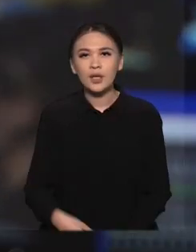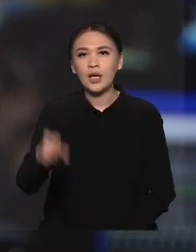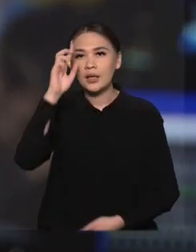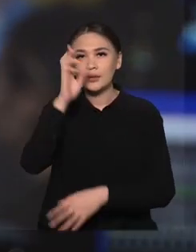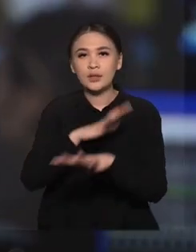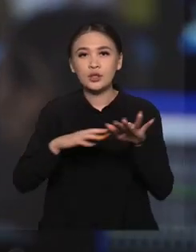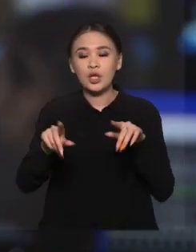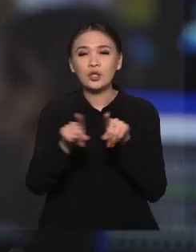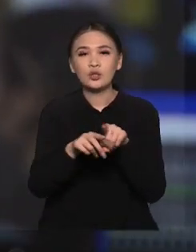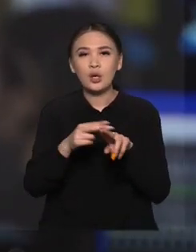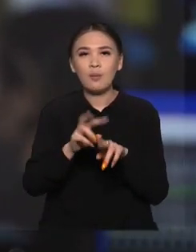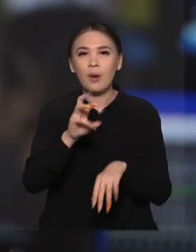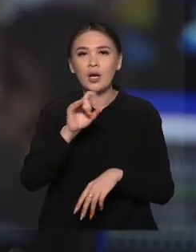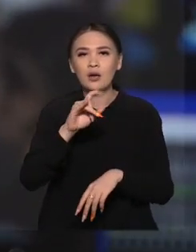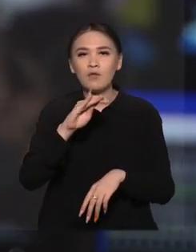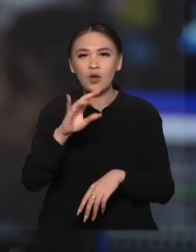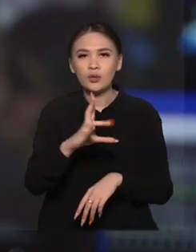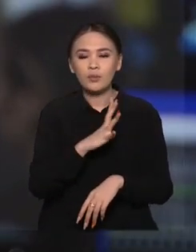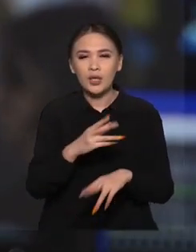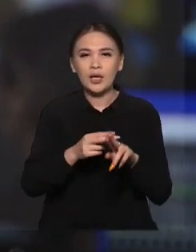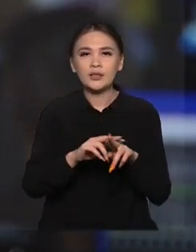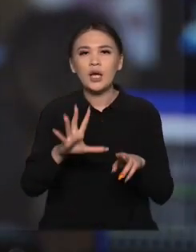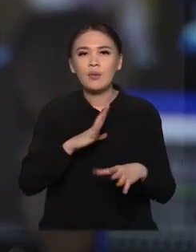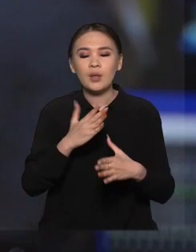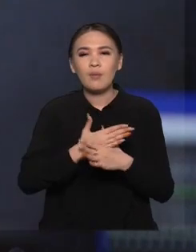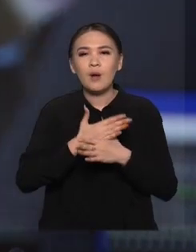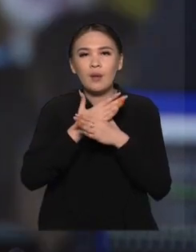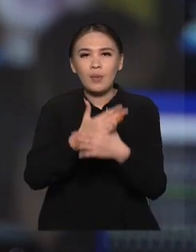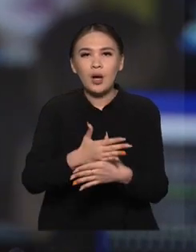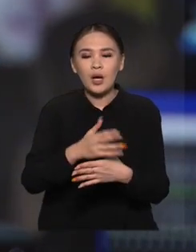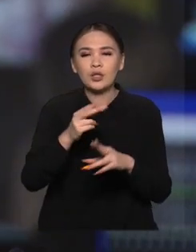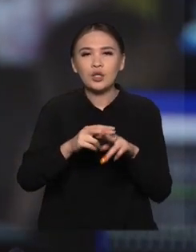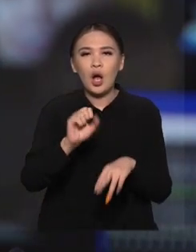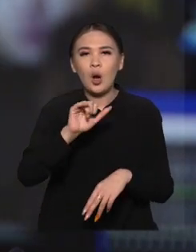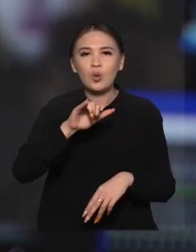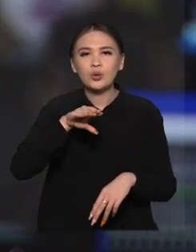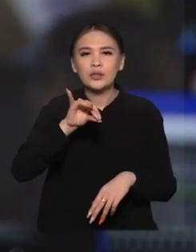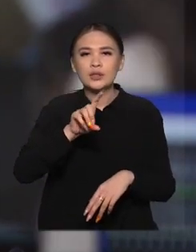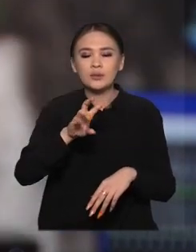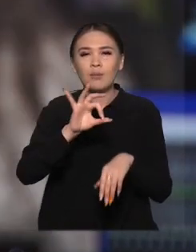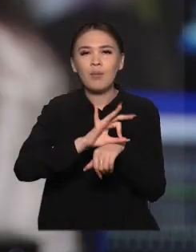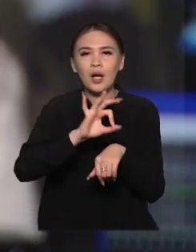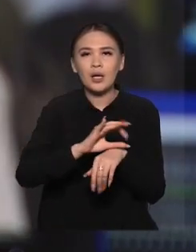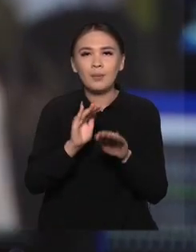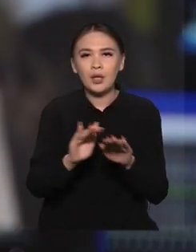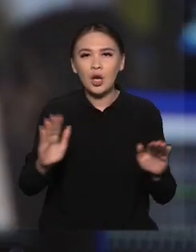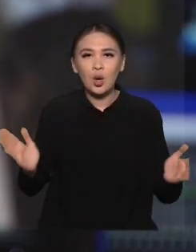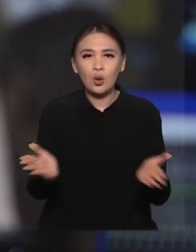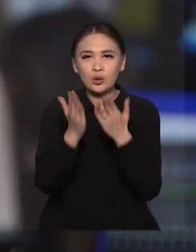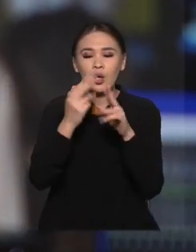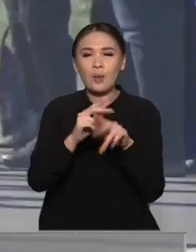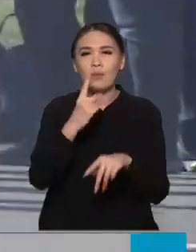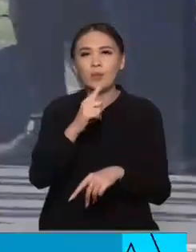Елордада тағы бір марафон өтті. Бұл қайырымдылық сипатындағы сайыстың мақсаты аутизмге шалдыққан балаларды қолдау. Қатысушылар 1,